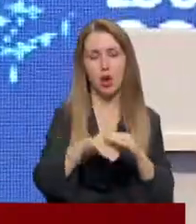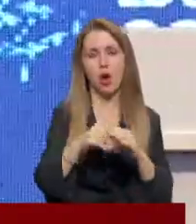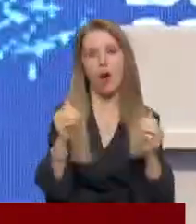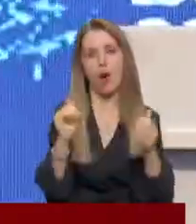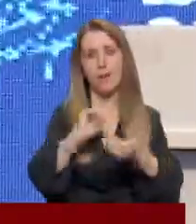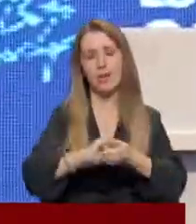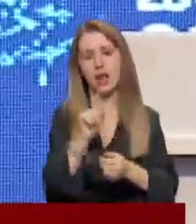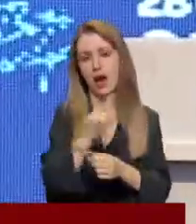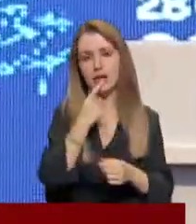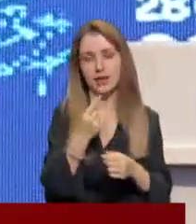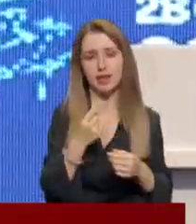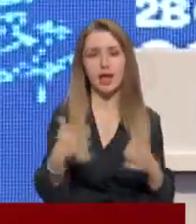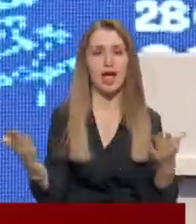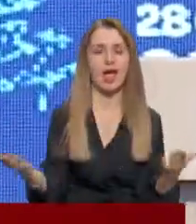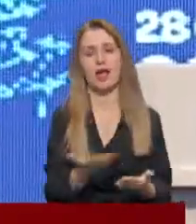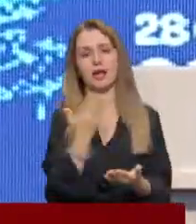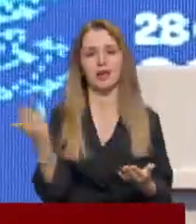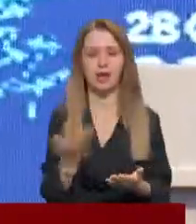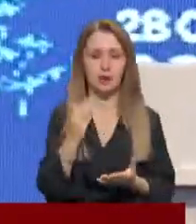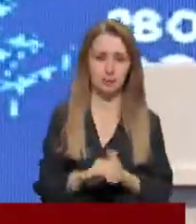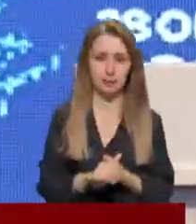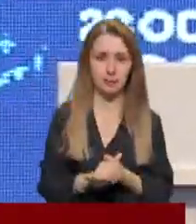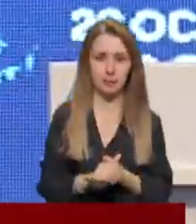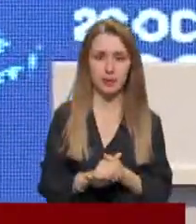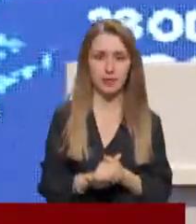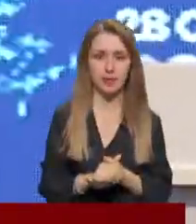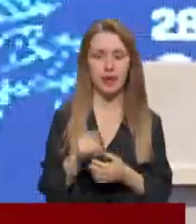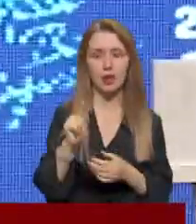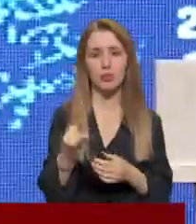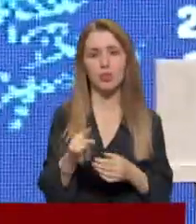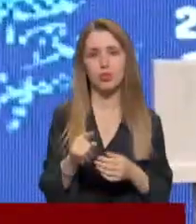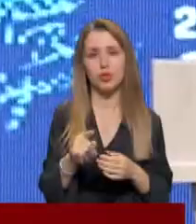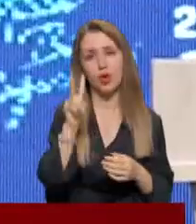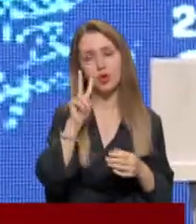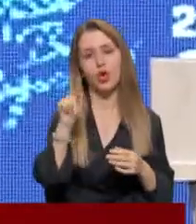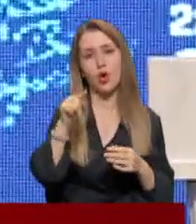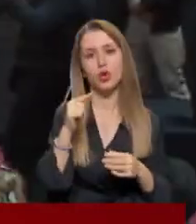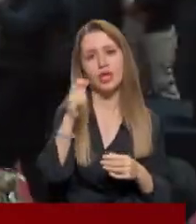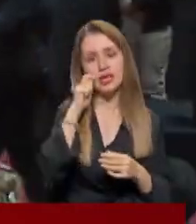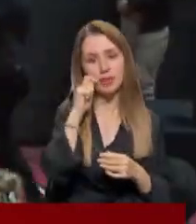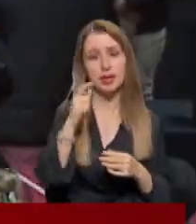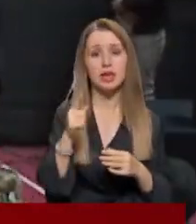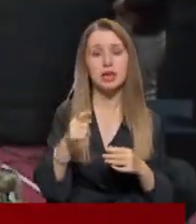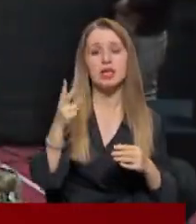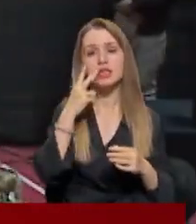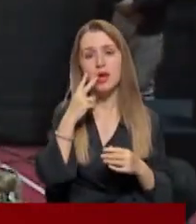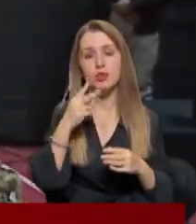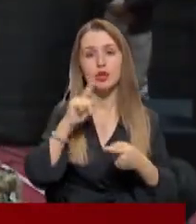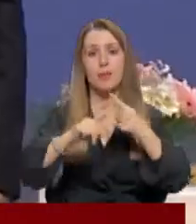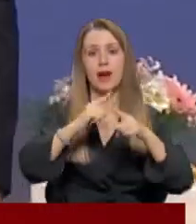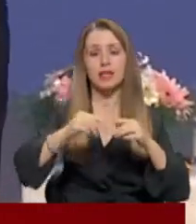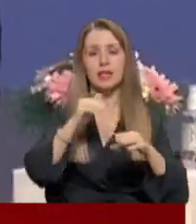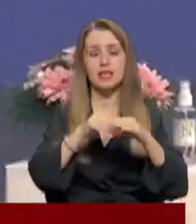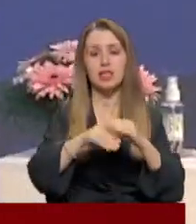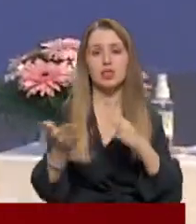birliğiyle reddetti. Hey gidi hey. Bas müminin dalına, gör ondaki imanı. Samsun'dan partililere